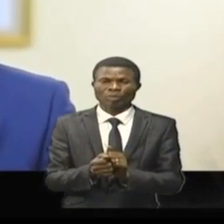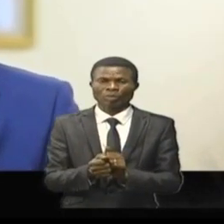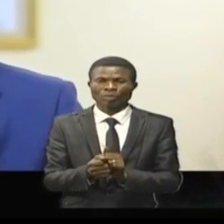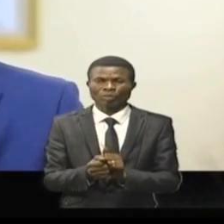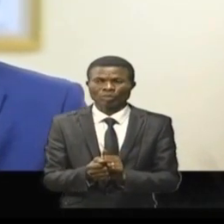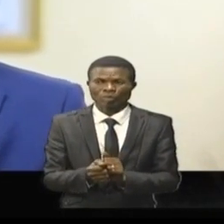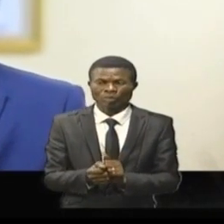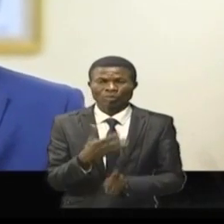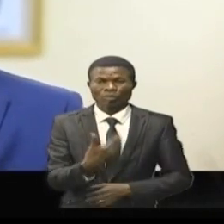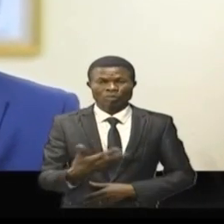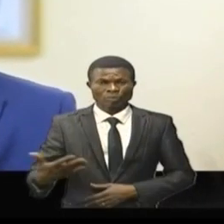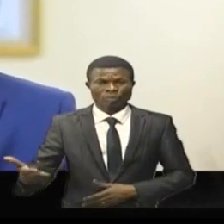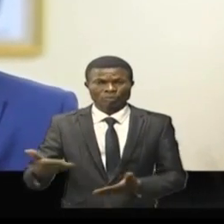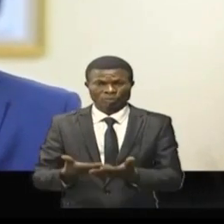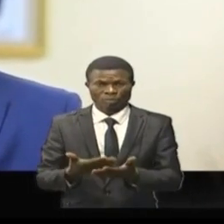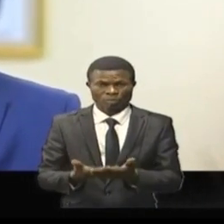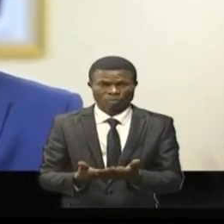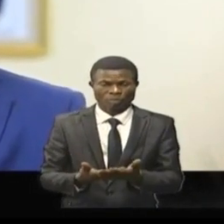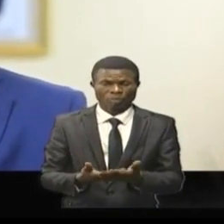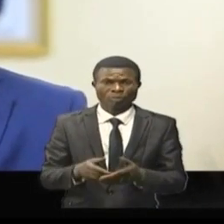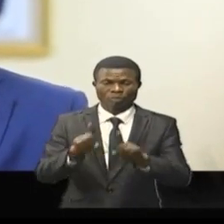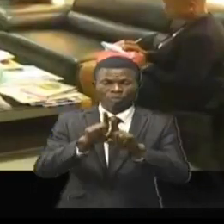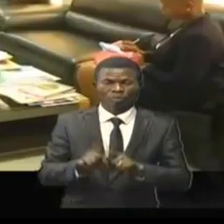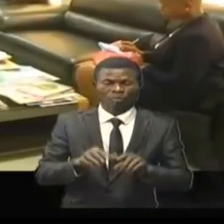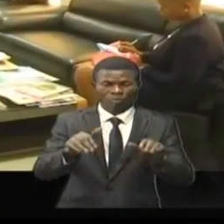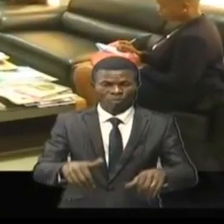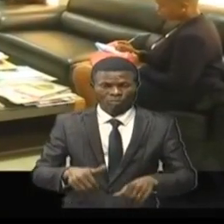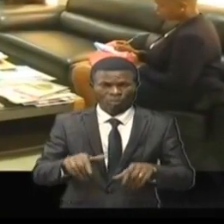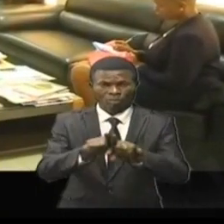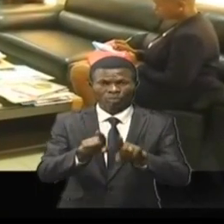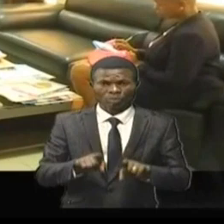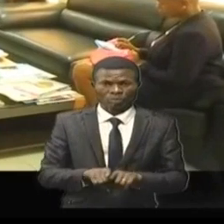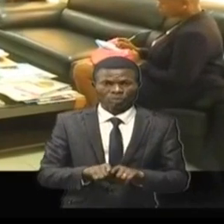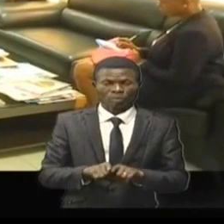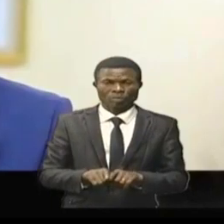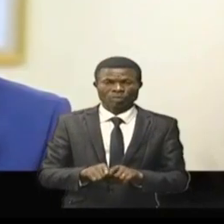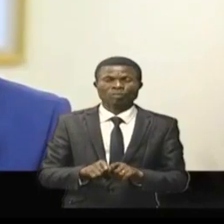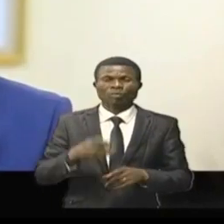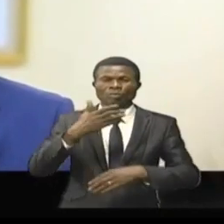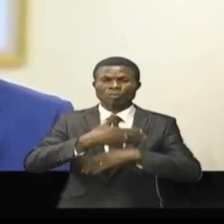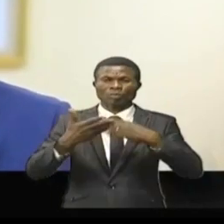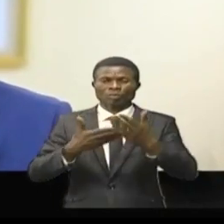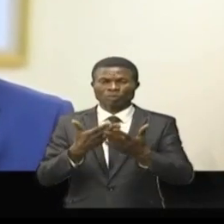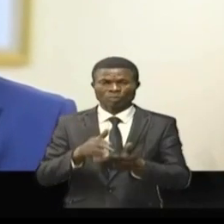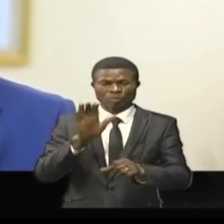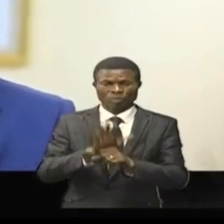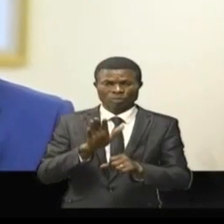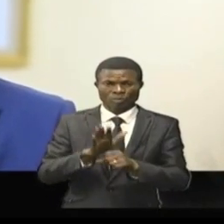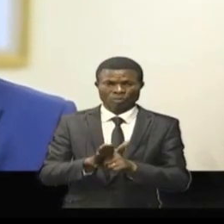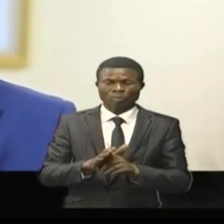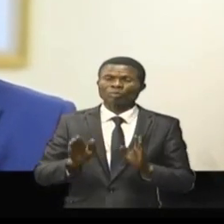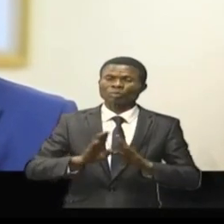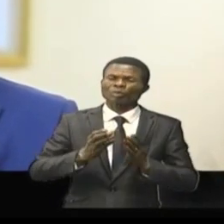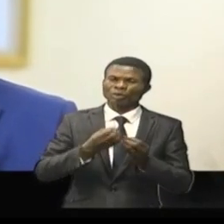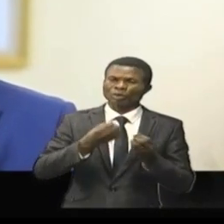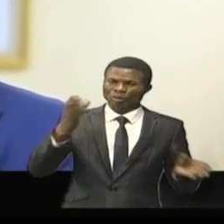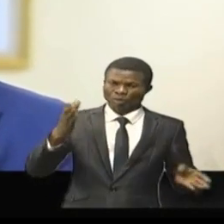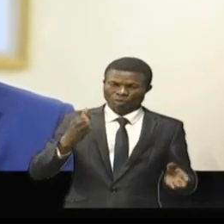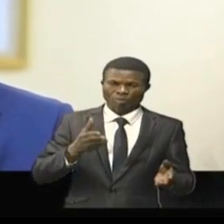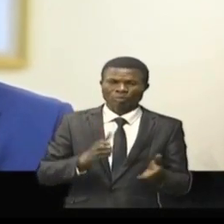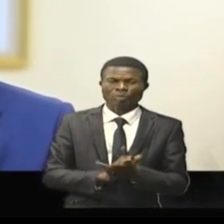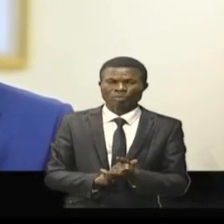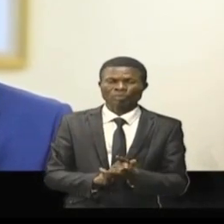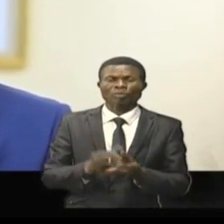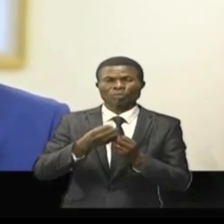des équipements, dans les domaines agricoles et aussi des investissements. Il y a beaucoup de potentialités et la vraie